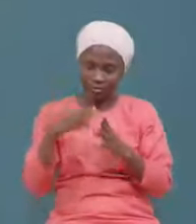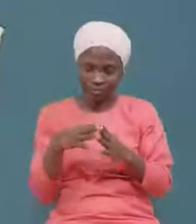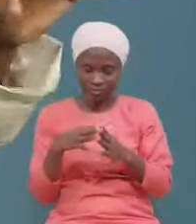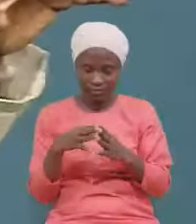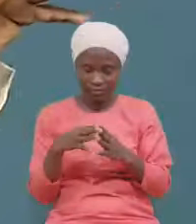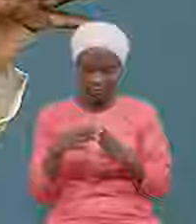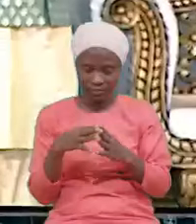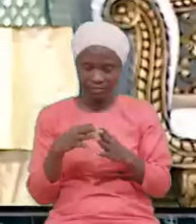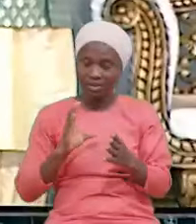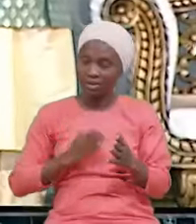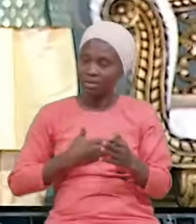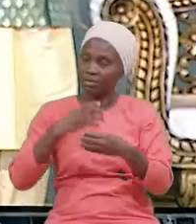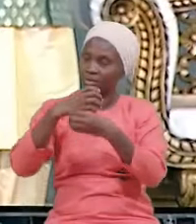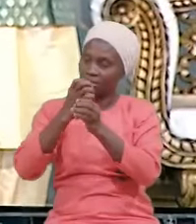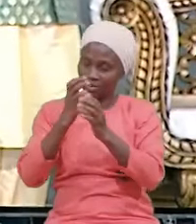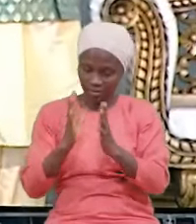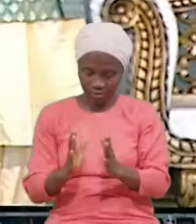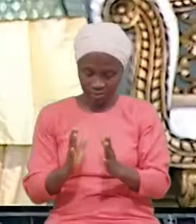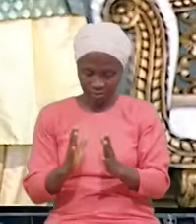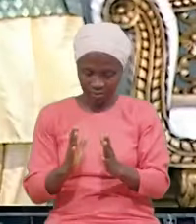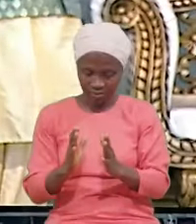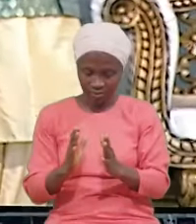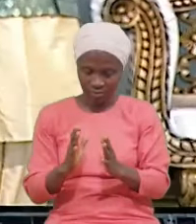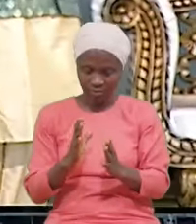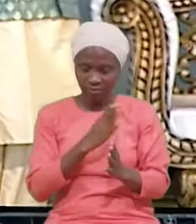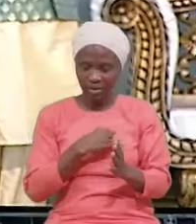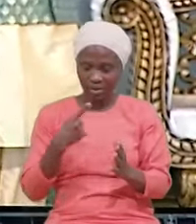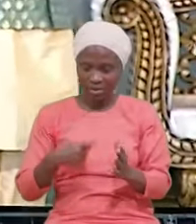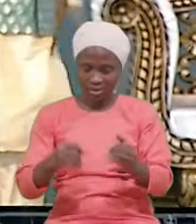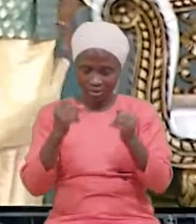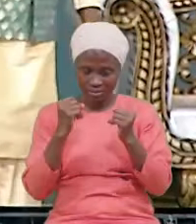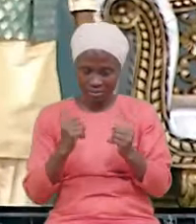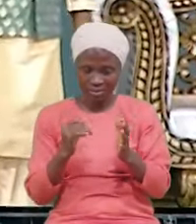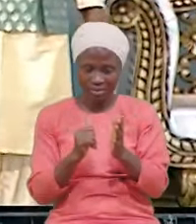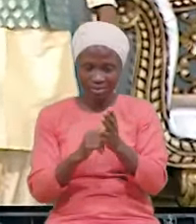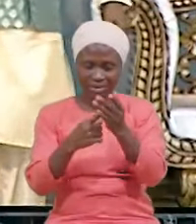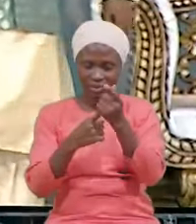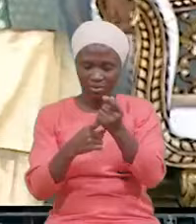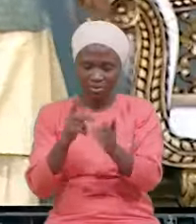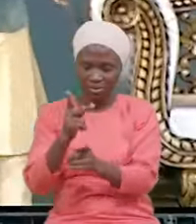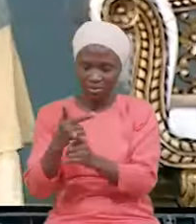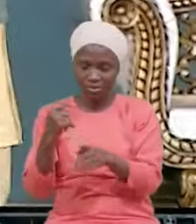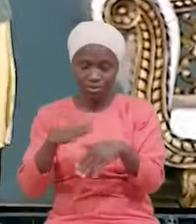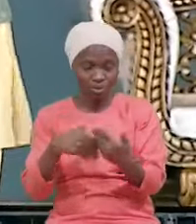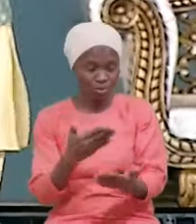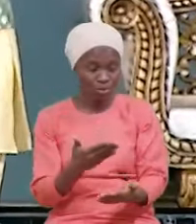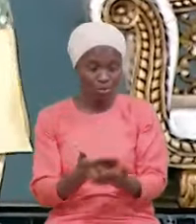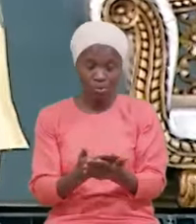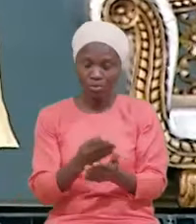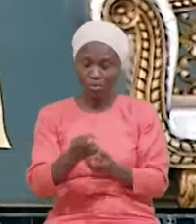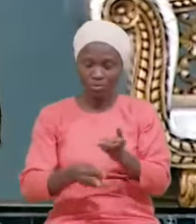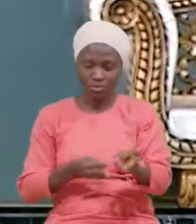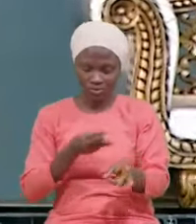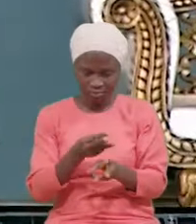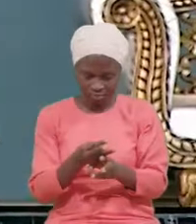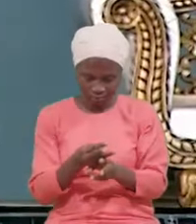Our creator మా సృష్టికర్త. And the power that holds the whole universe. విశ్వాంతరాళమును చేపట్టి ఉన్న